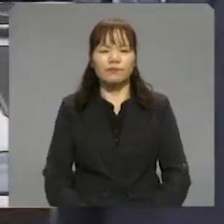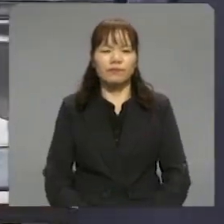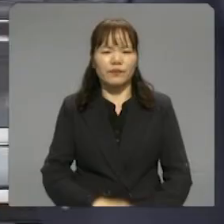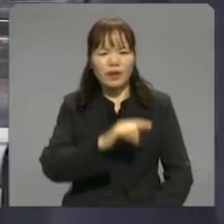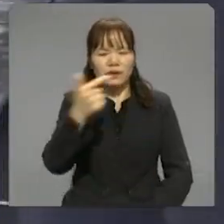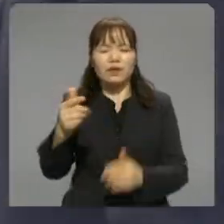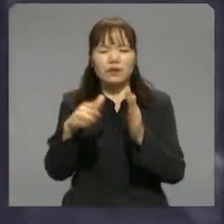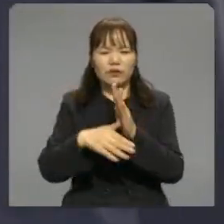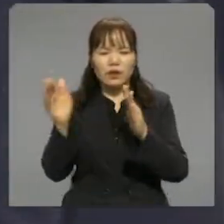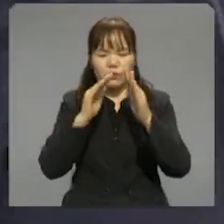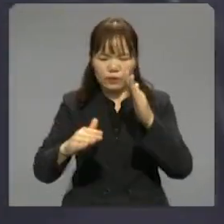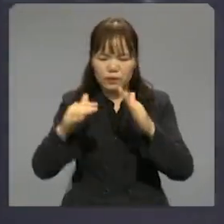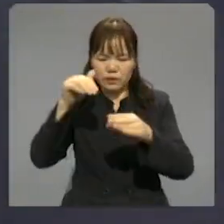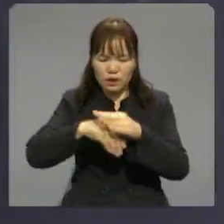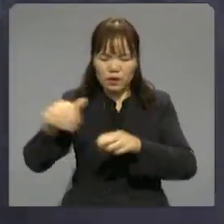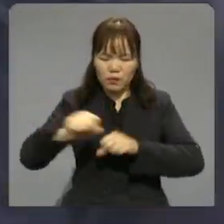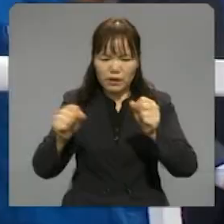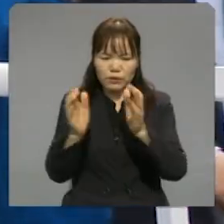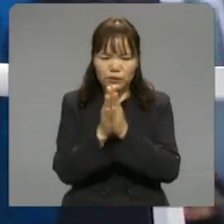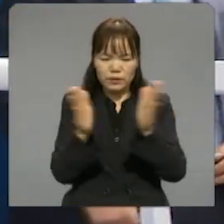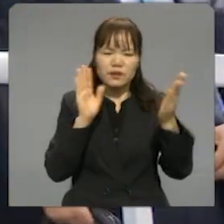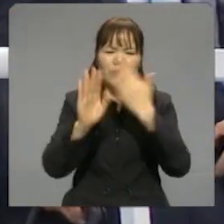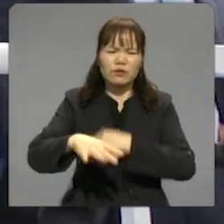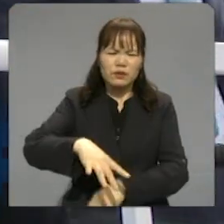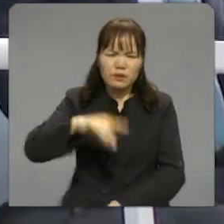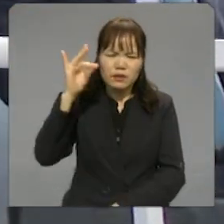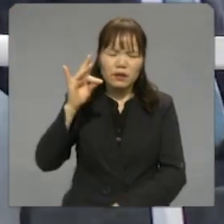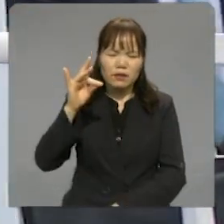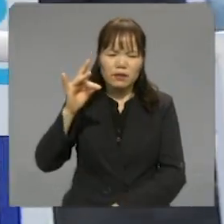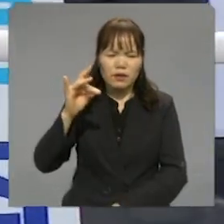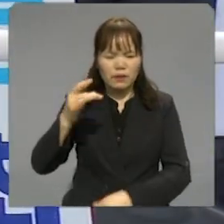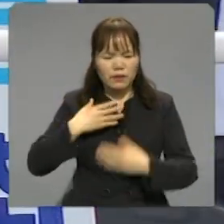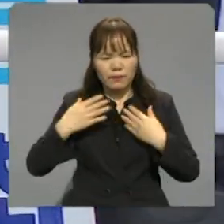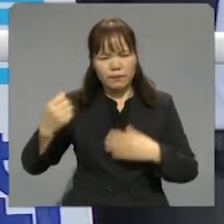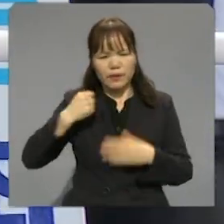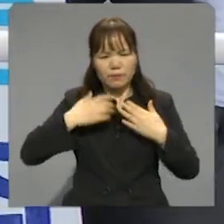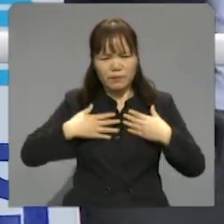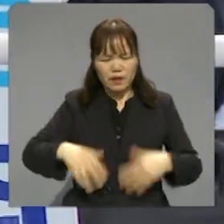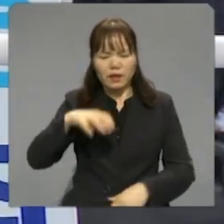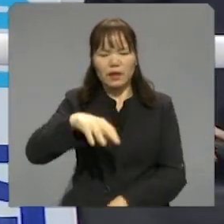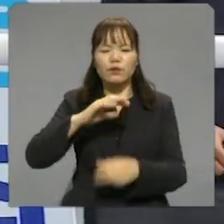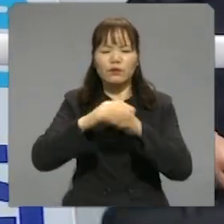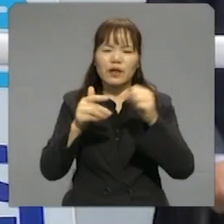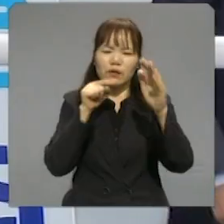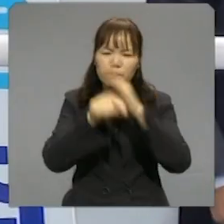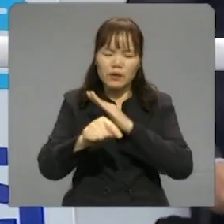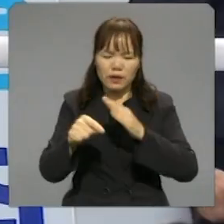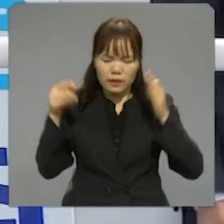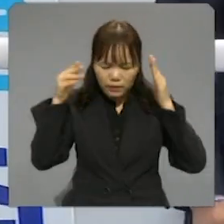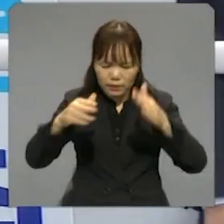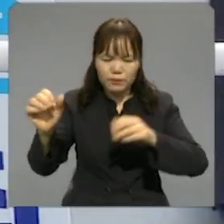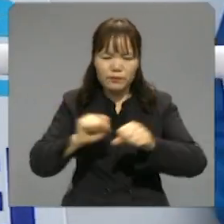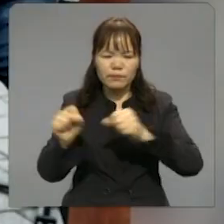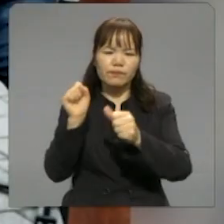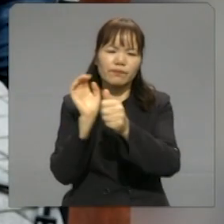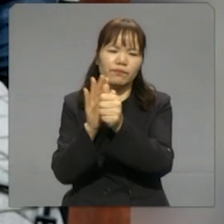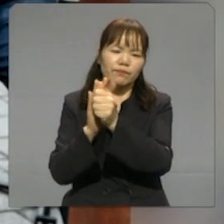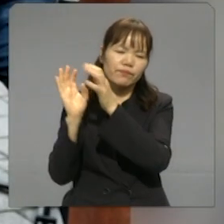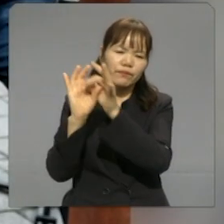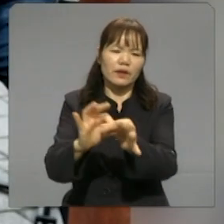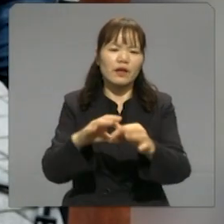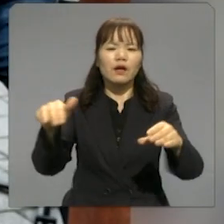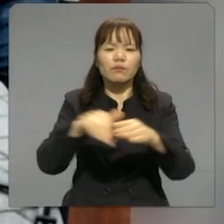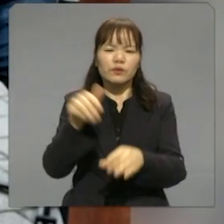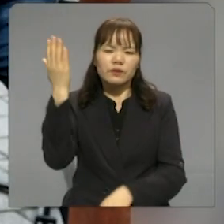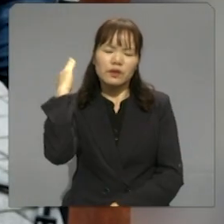저녁엔 공식 선거운동 시작 뒤 처음으로 험지인 대구를 찾아 집중 유세를 벌였습니다. 문재인